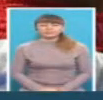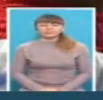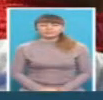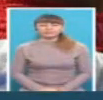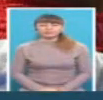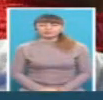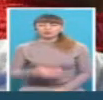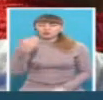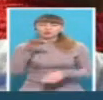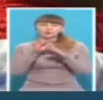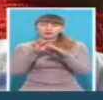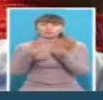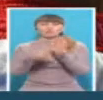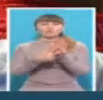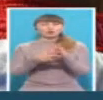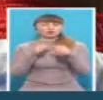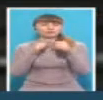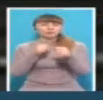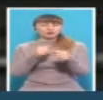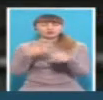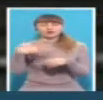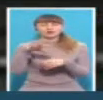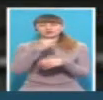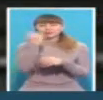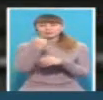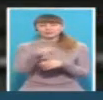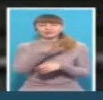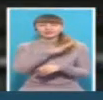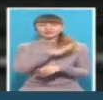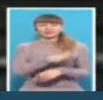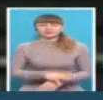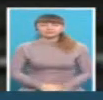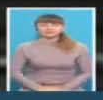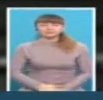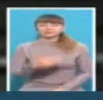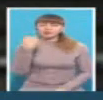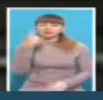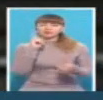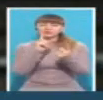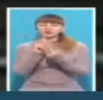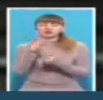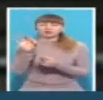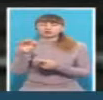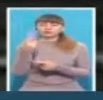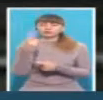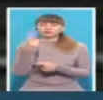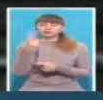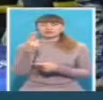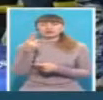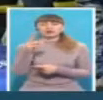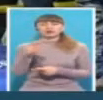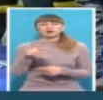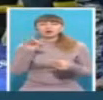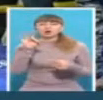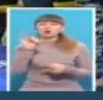Ал қарсыласы Мұса мерзімінен бұрын ұтты. Енді қазақ жігіті Рубен Сервермен жұдырықтасады. 21 жастағы Колумбияның боксшысы да